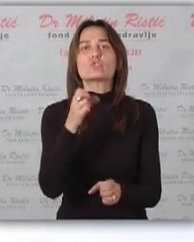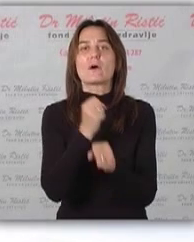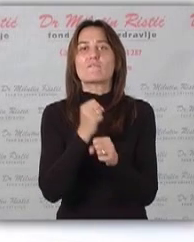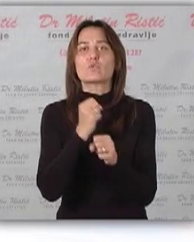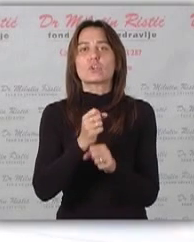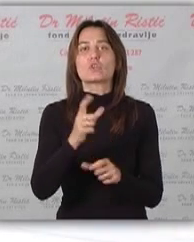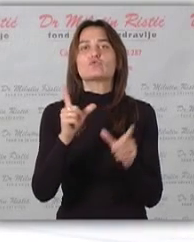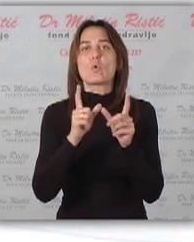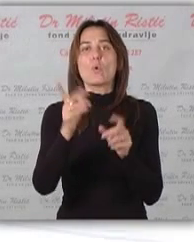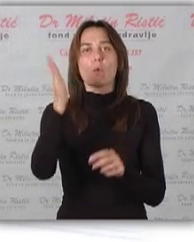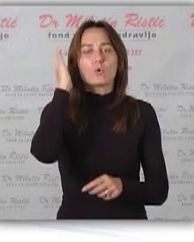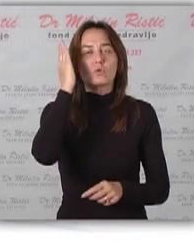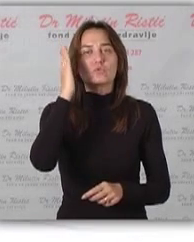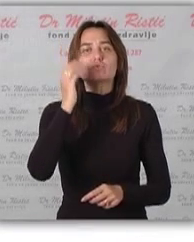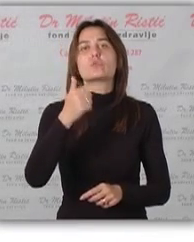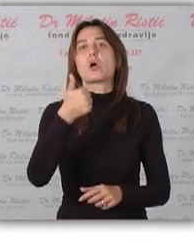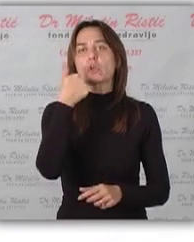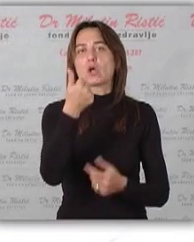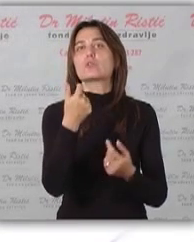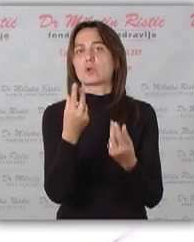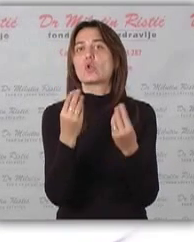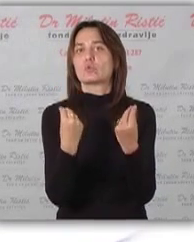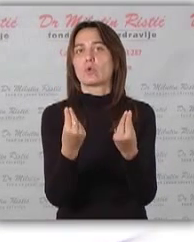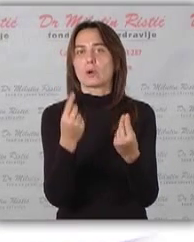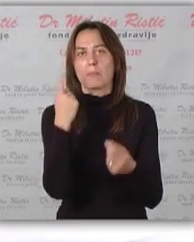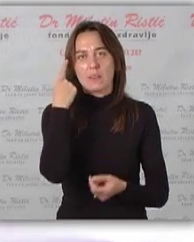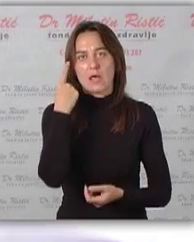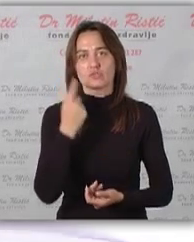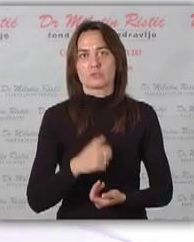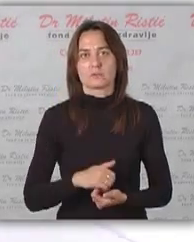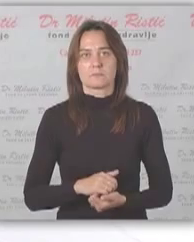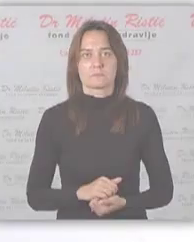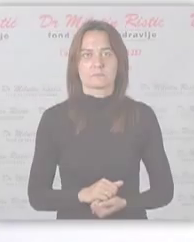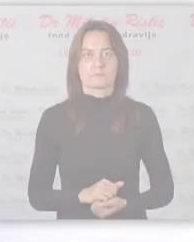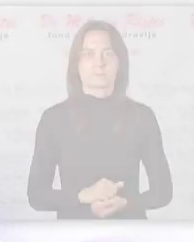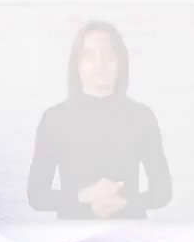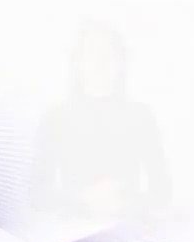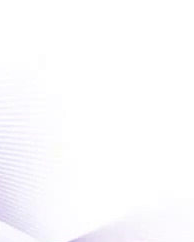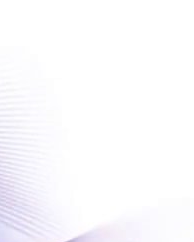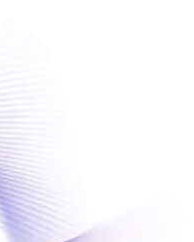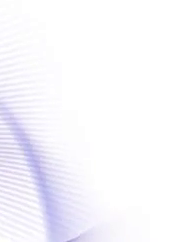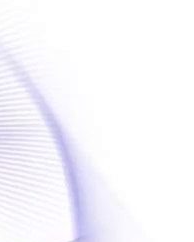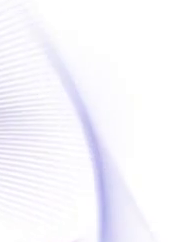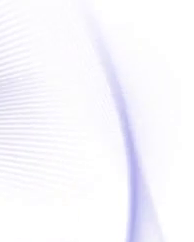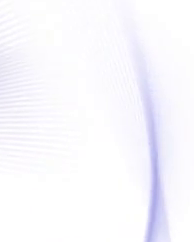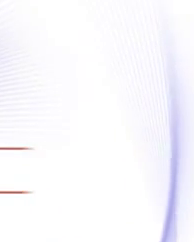zapravo može da funkcioniše u budućnosti na jedan optimalniji način.